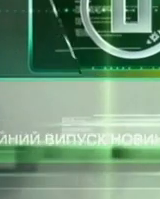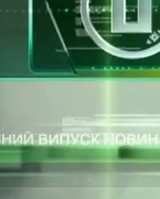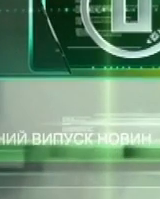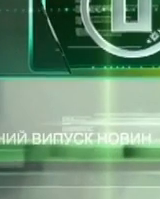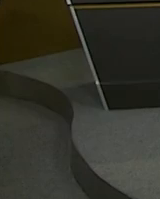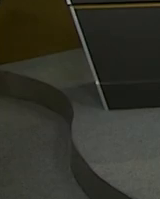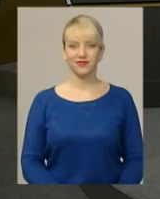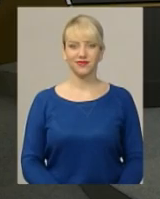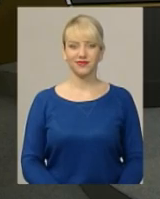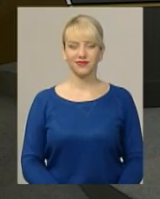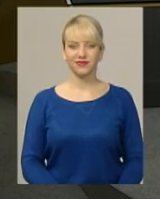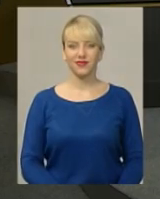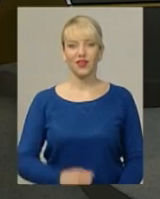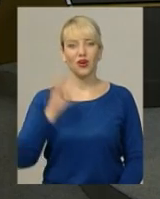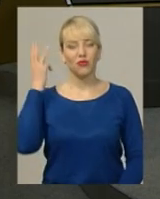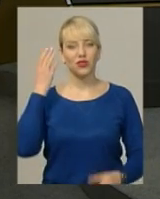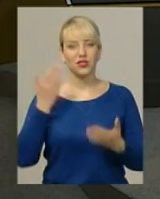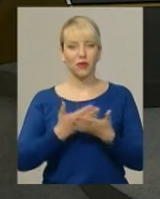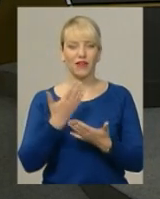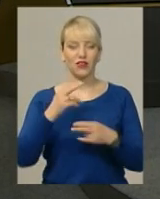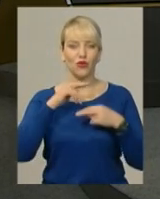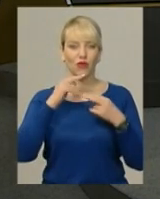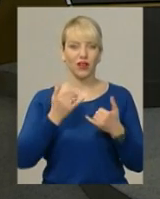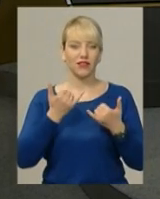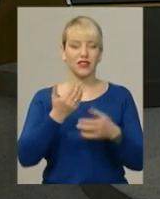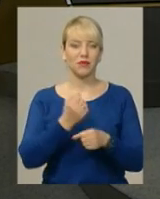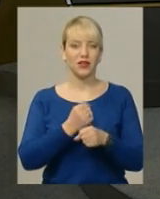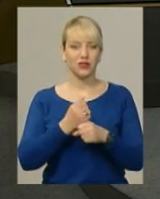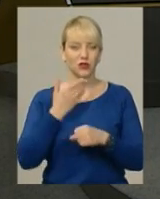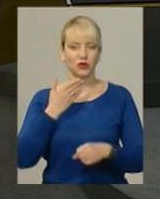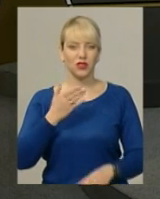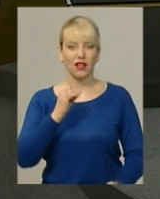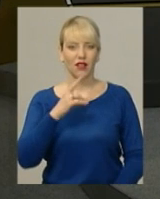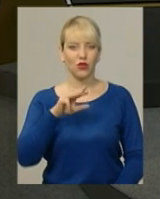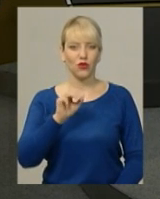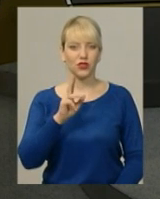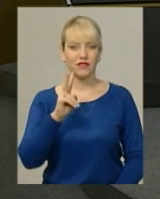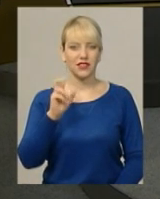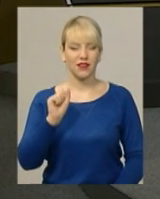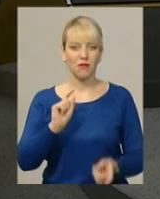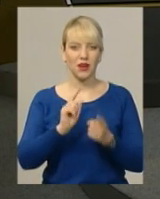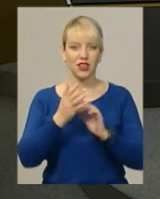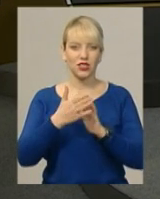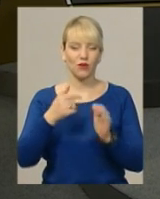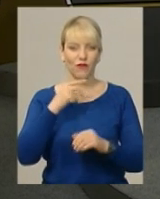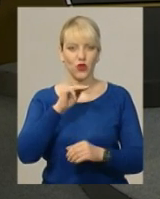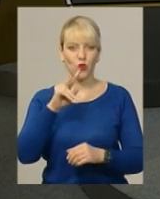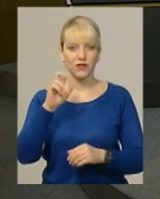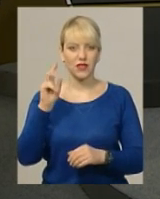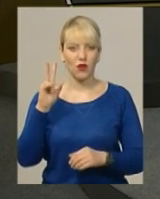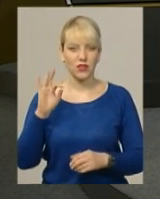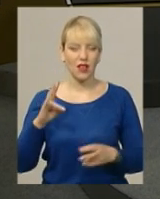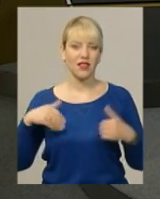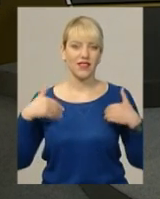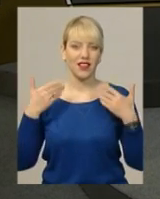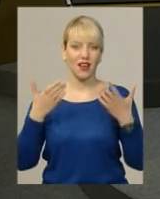Музика Подільська панорама, до вашої уваги. В студії працюють ведуча Ярослава Антошевська, перекладач на жестову мову Оксана Фіновська.